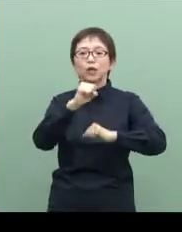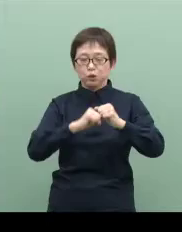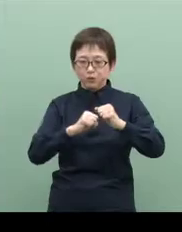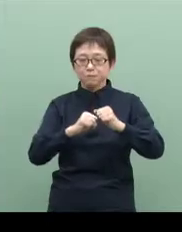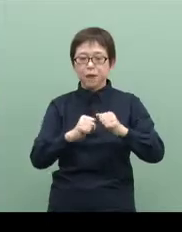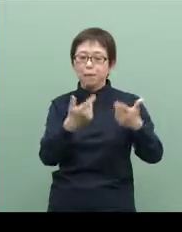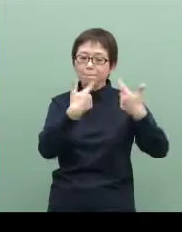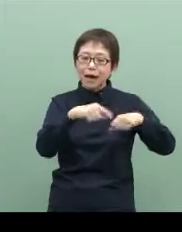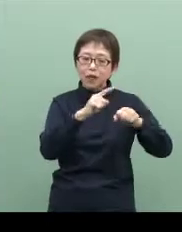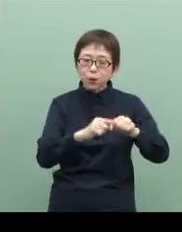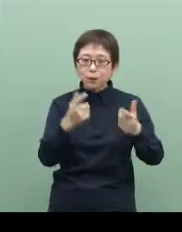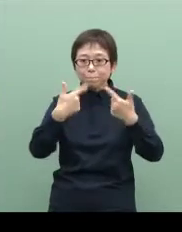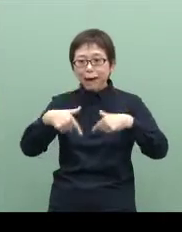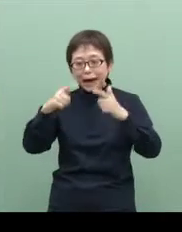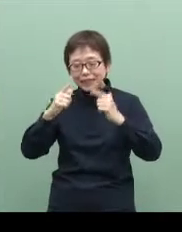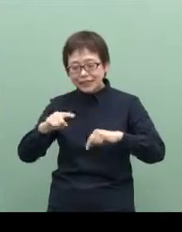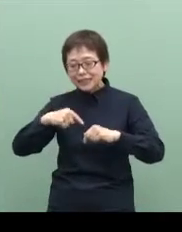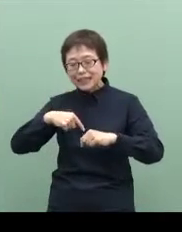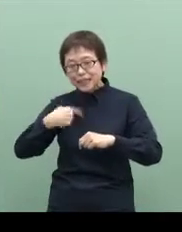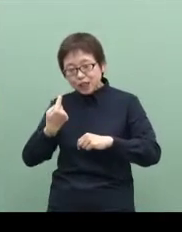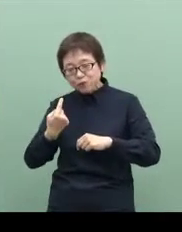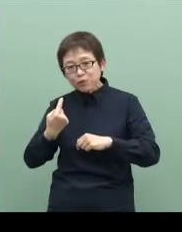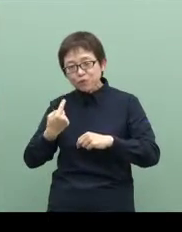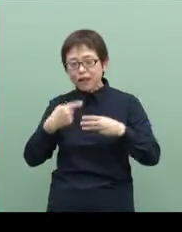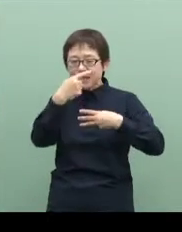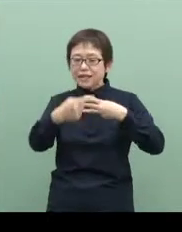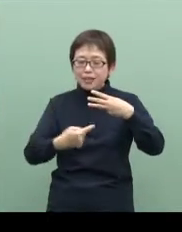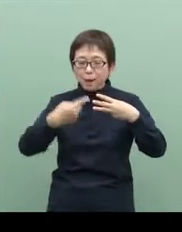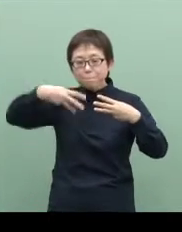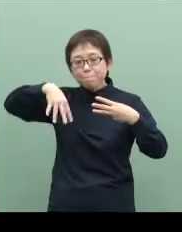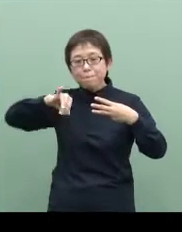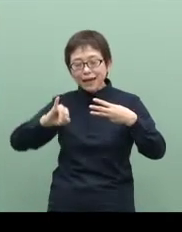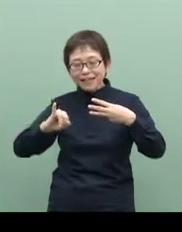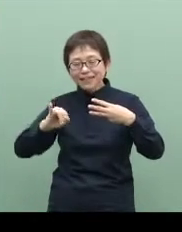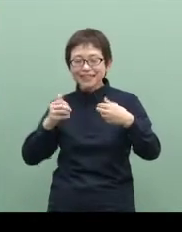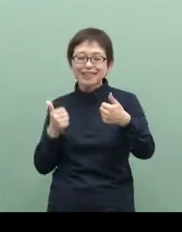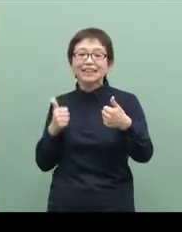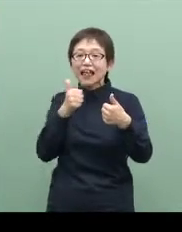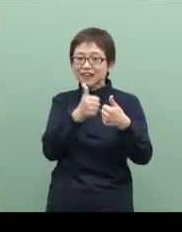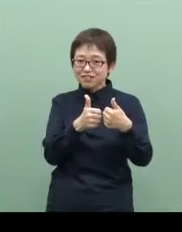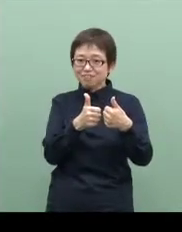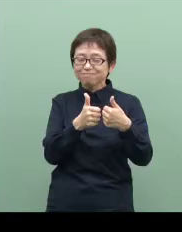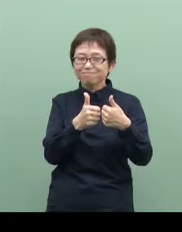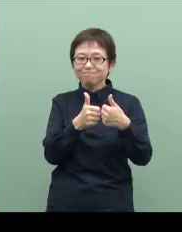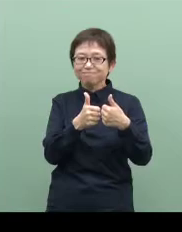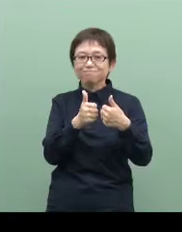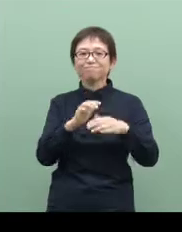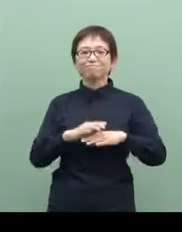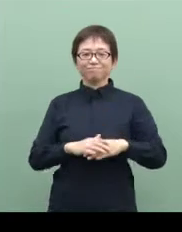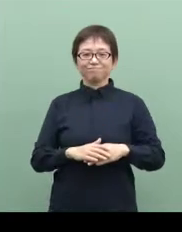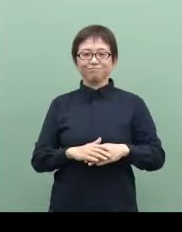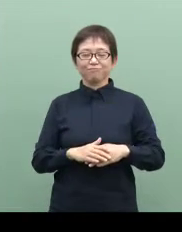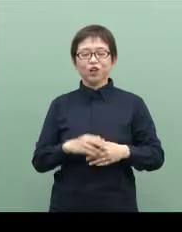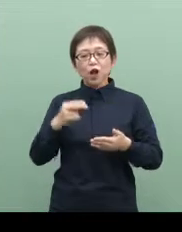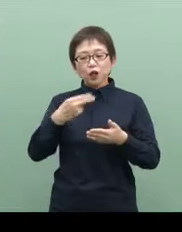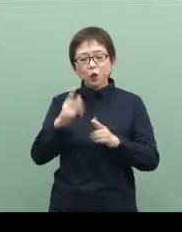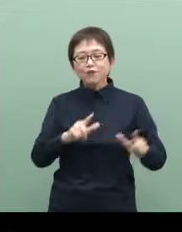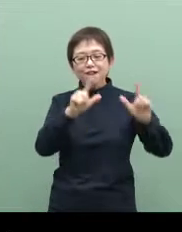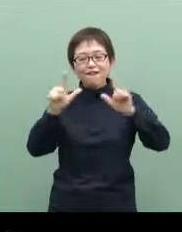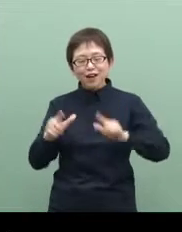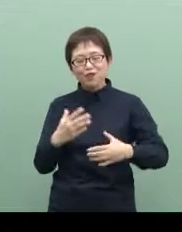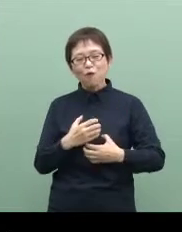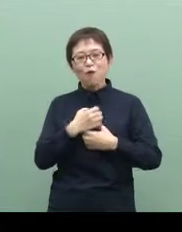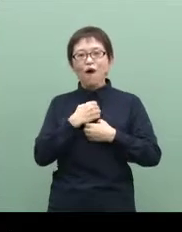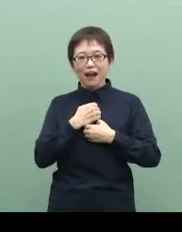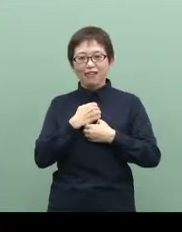毎年毎日の毎、自分のという意味の毎で長崎三昧チャレンジです。皆さん、健康的な食生活